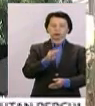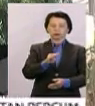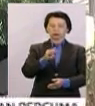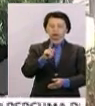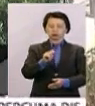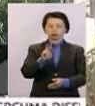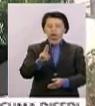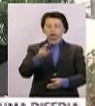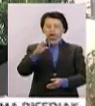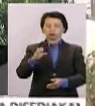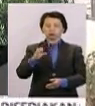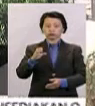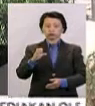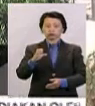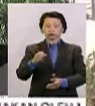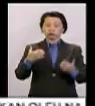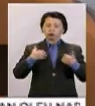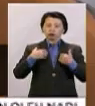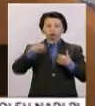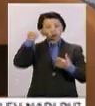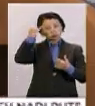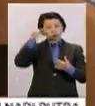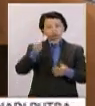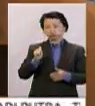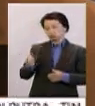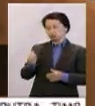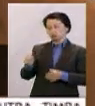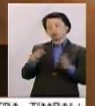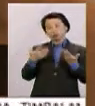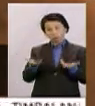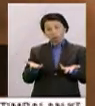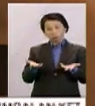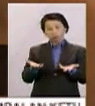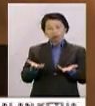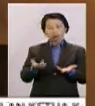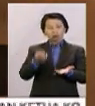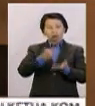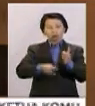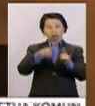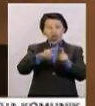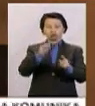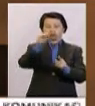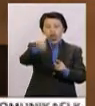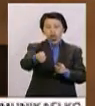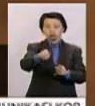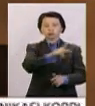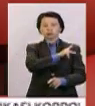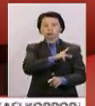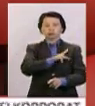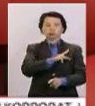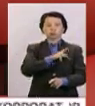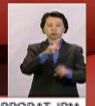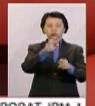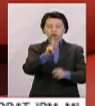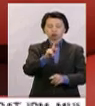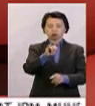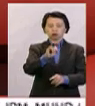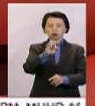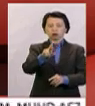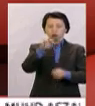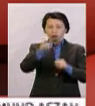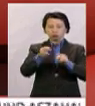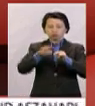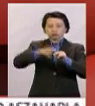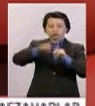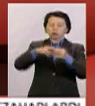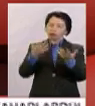MTUC J. Solomon mempunyai pandangannya sendiri bagaimana nilai caruman yang disumbang Ketua Isi Rumah KIR boleh